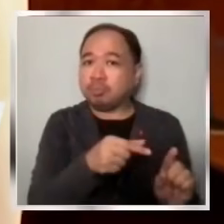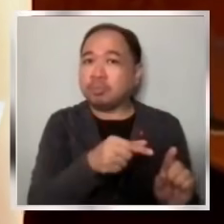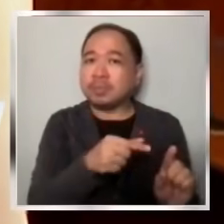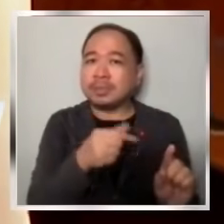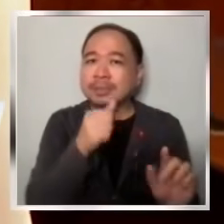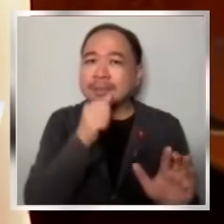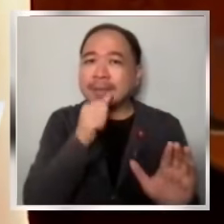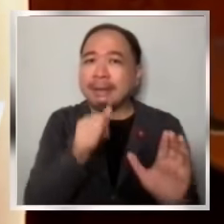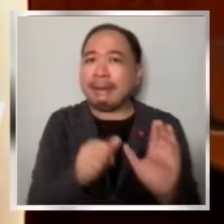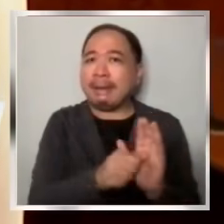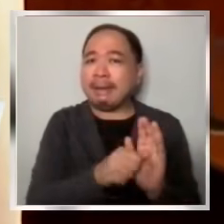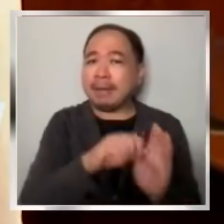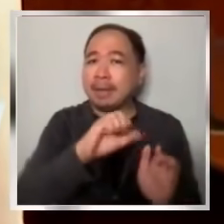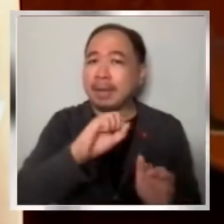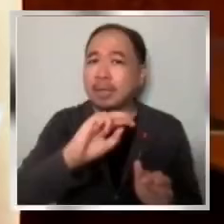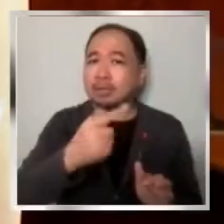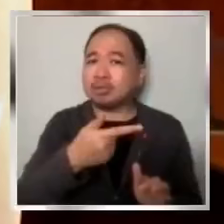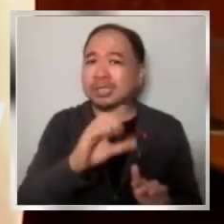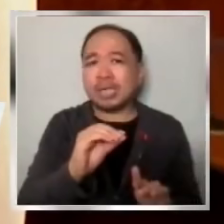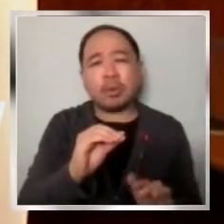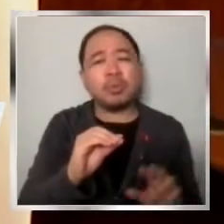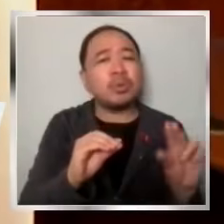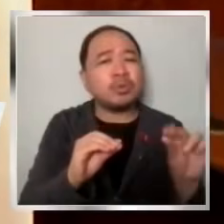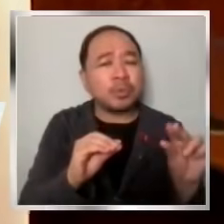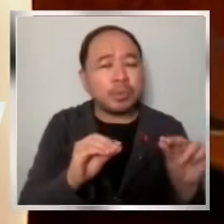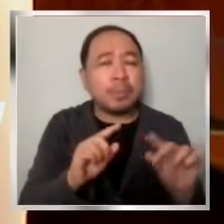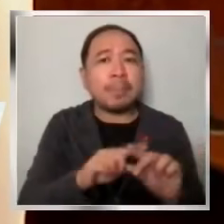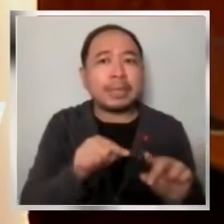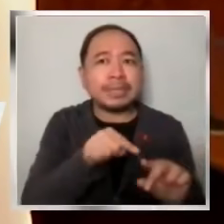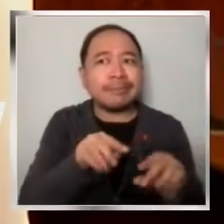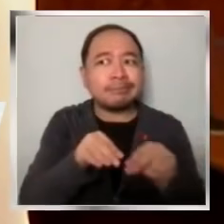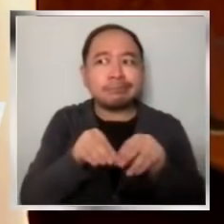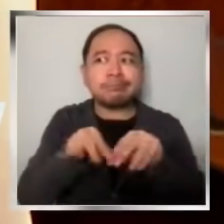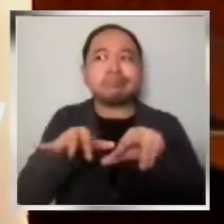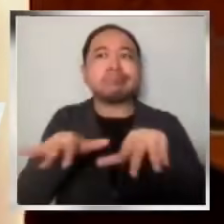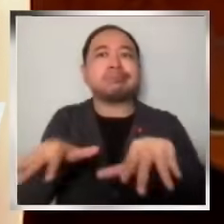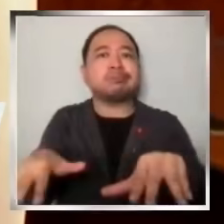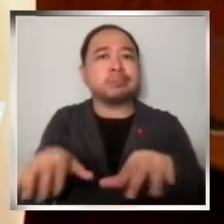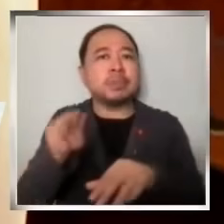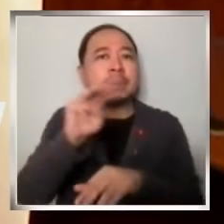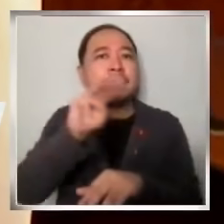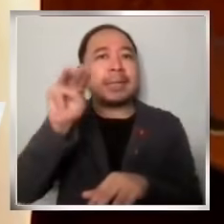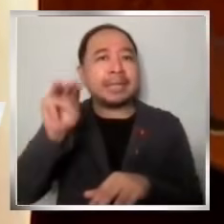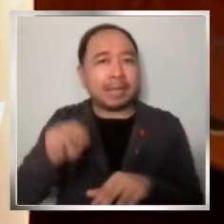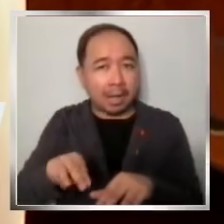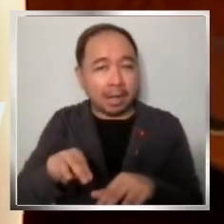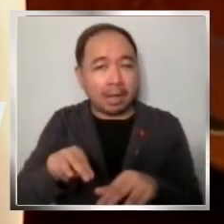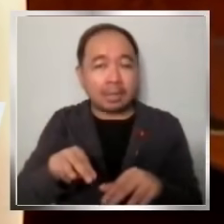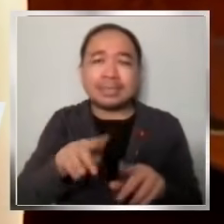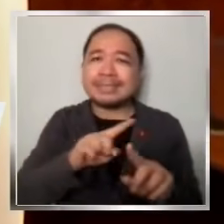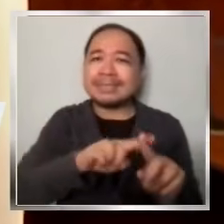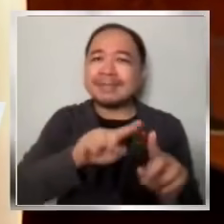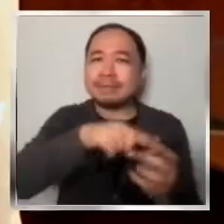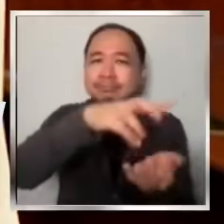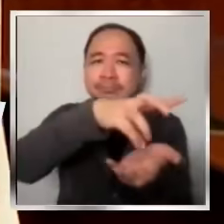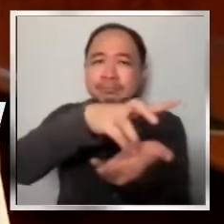ay nagtatanim ng impluensya nila sa Manila at sa iba pang bahagi ng bansa.